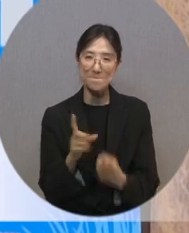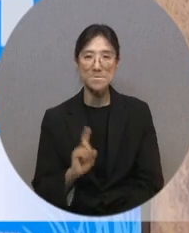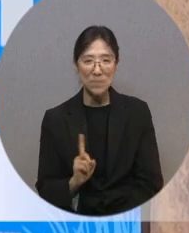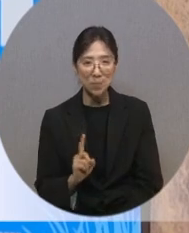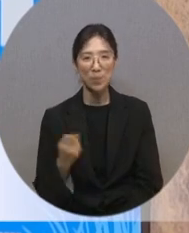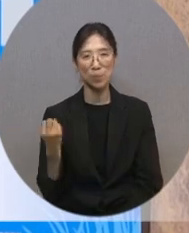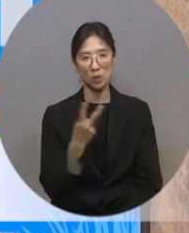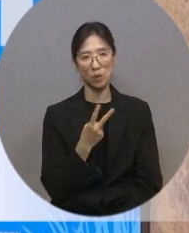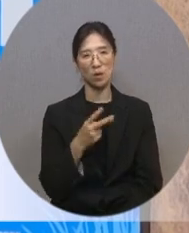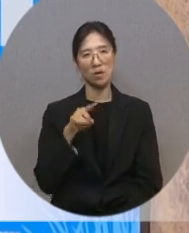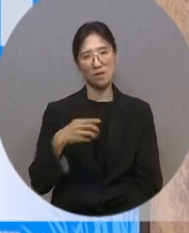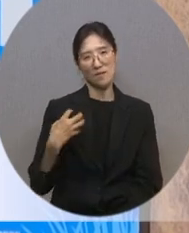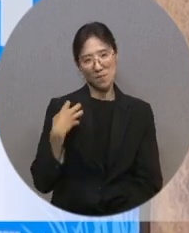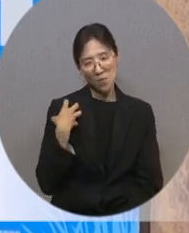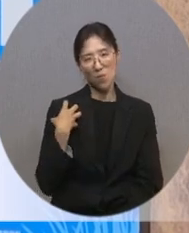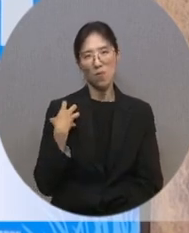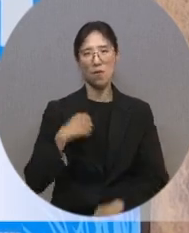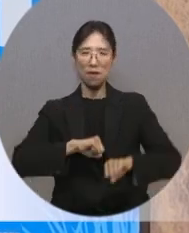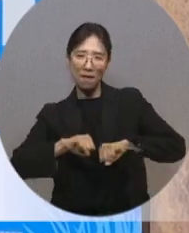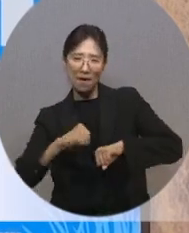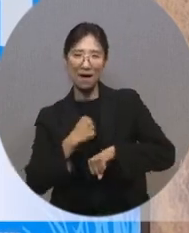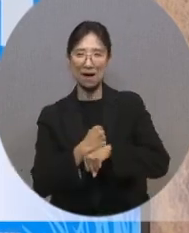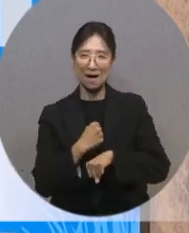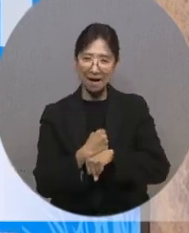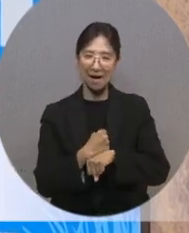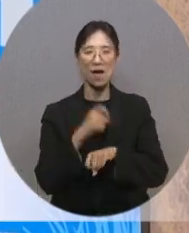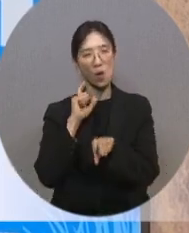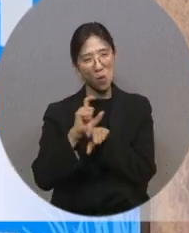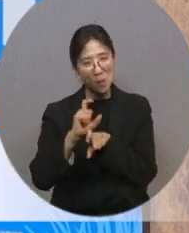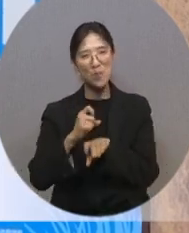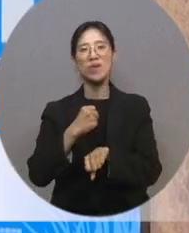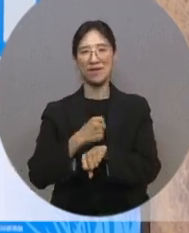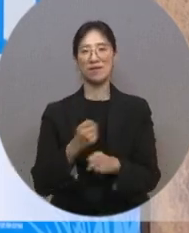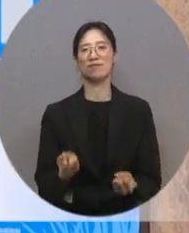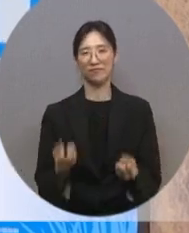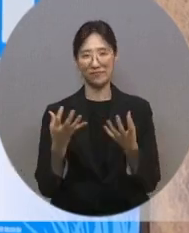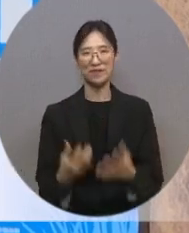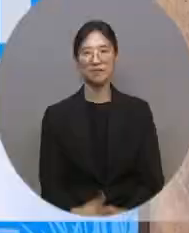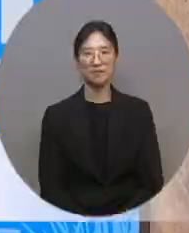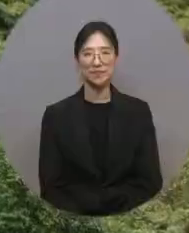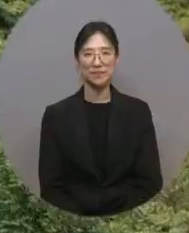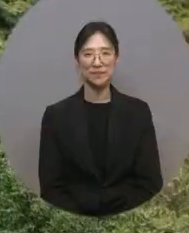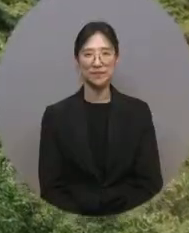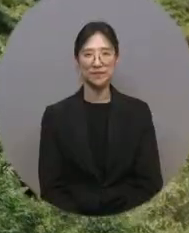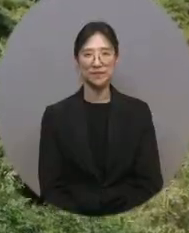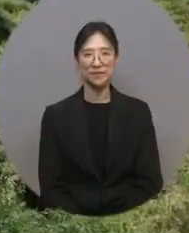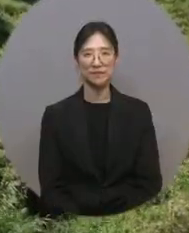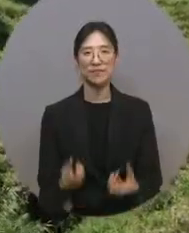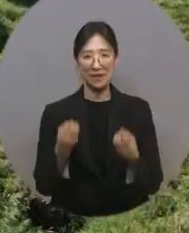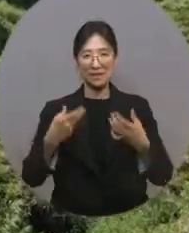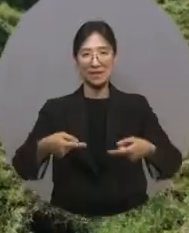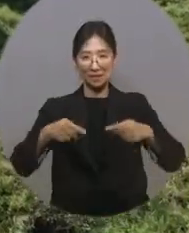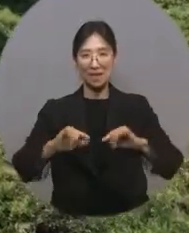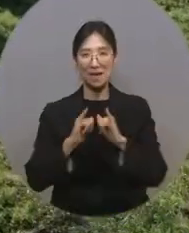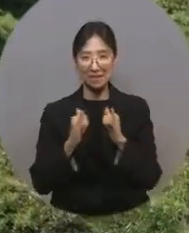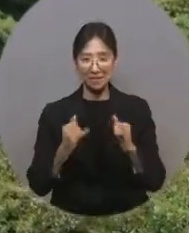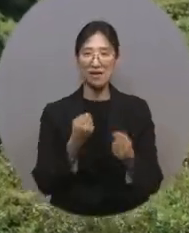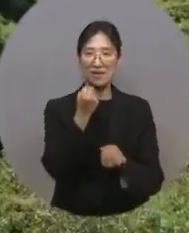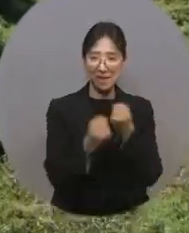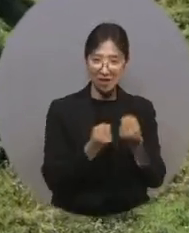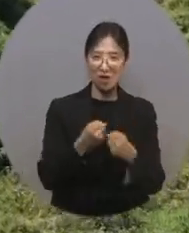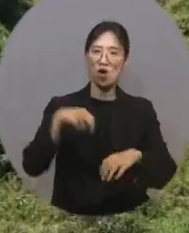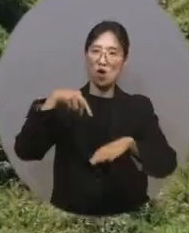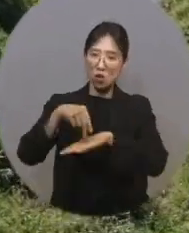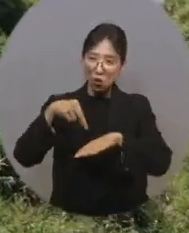참여하고 어떻게 그 몫을 이루어 나갈 것인가를 고민하는 축전입니다. 행사 참가자들은 자전거와